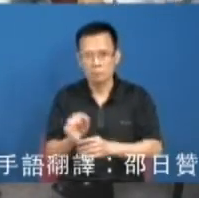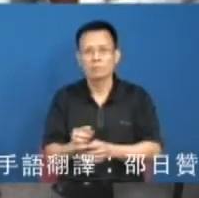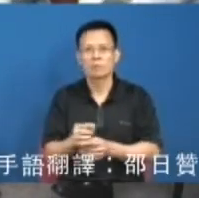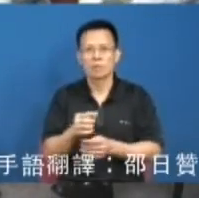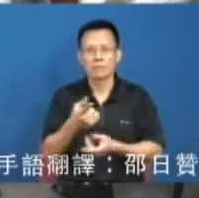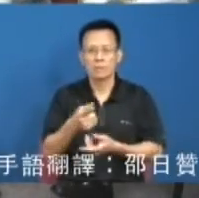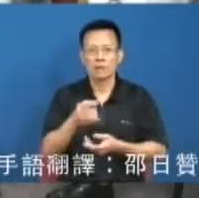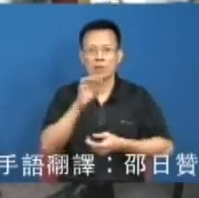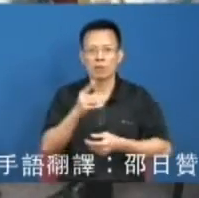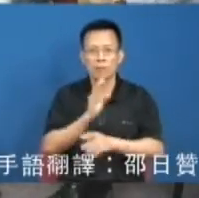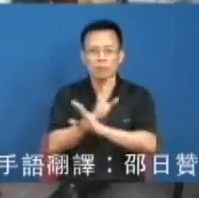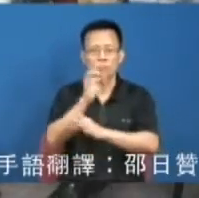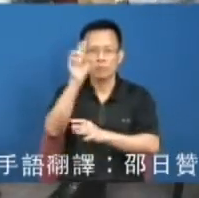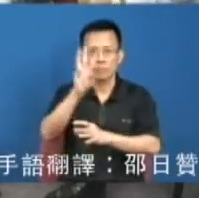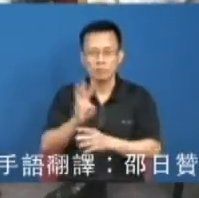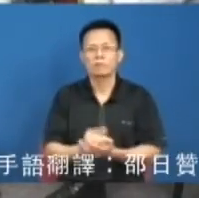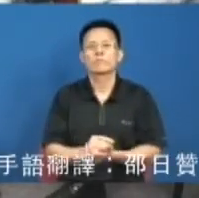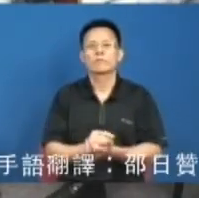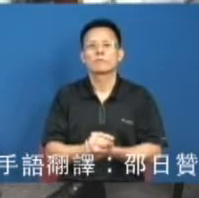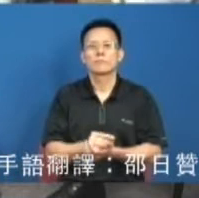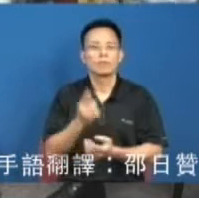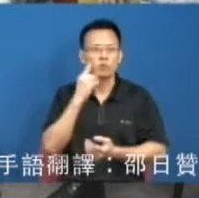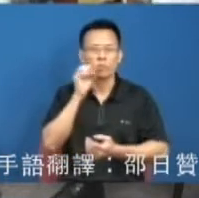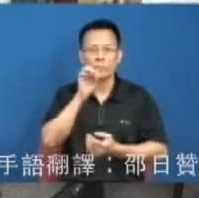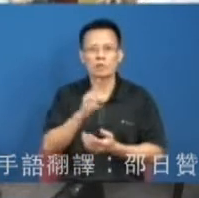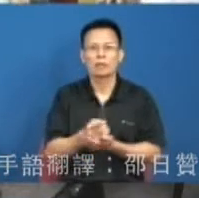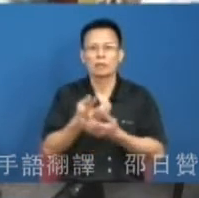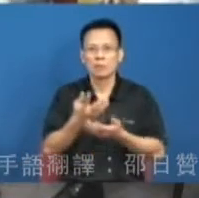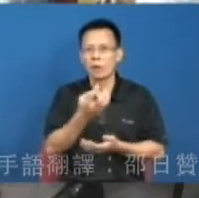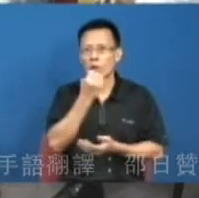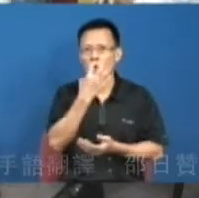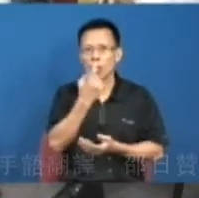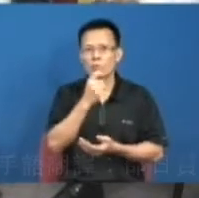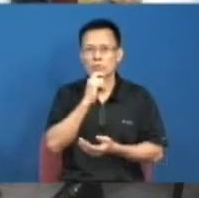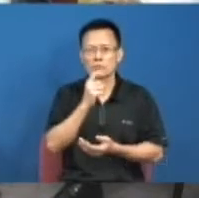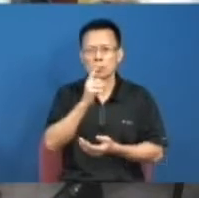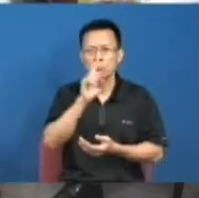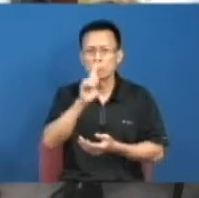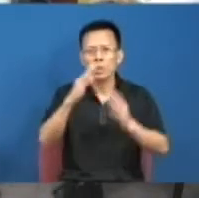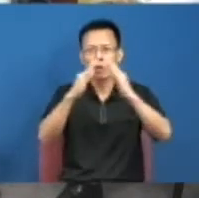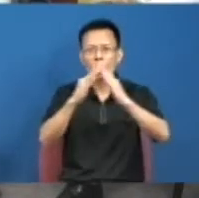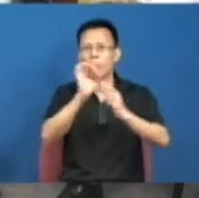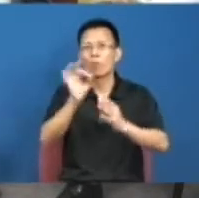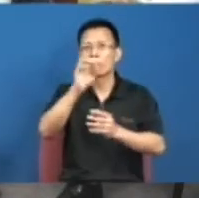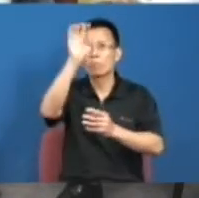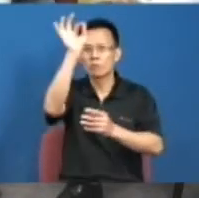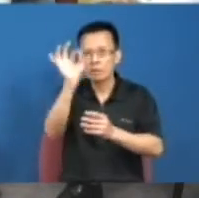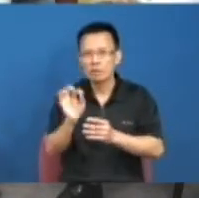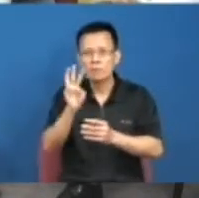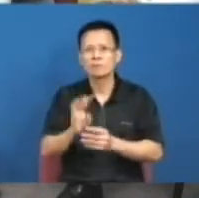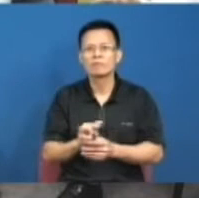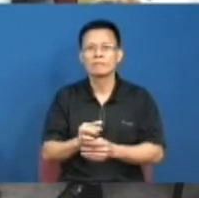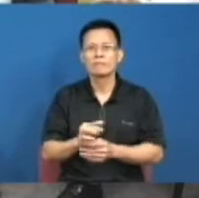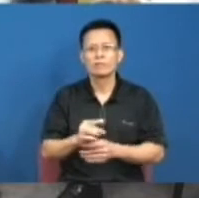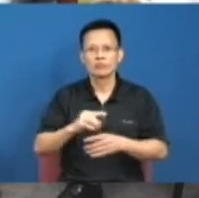係啦，冇錯啦。 咁蒲職，我先問一下啦，其實我哋香港有邊間屋唔漏水先？ 冇啊，除咗我自己嗰